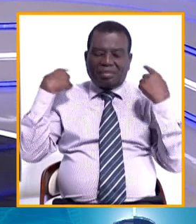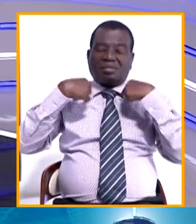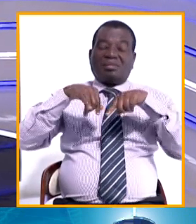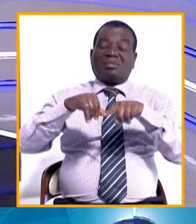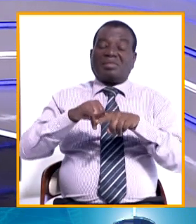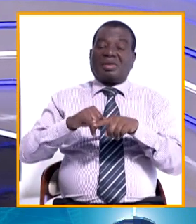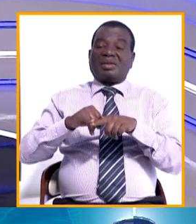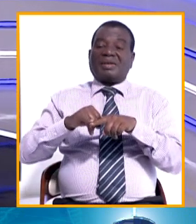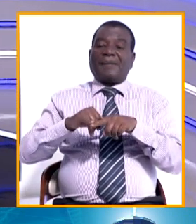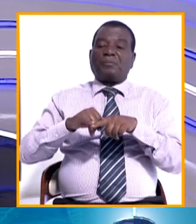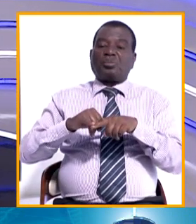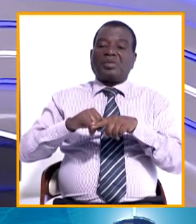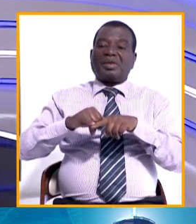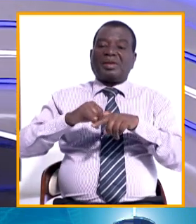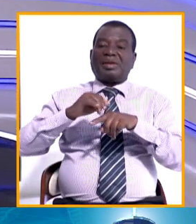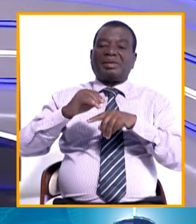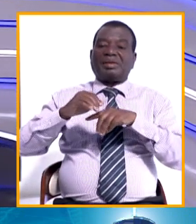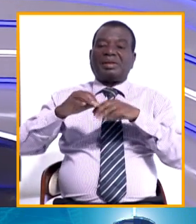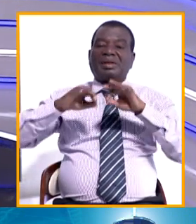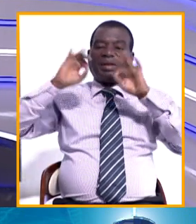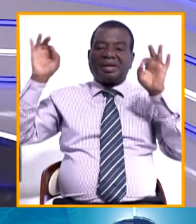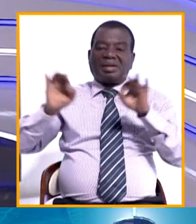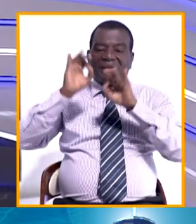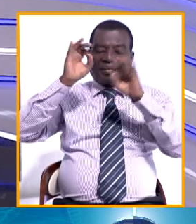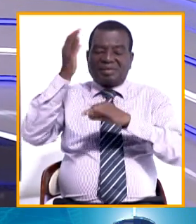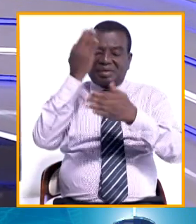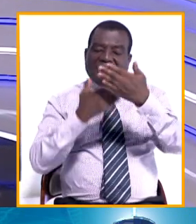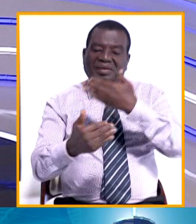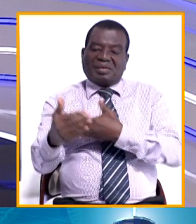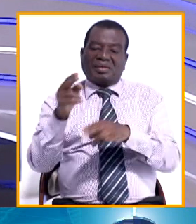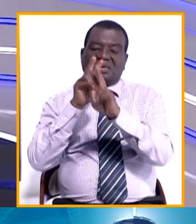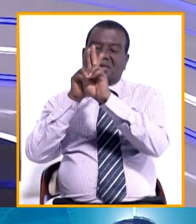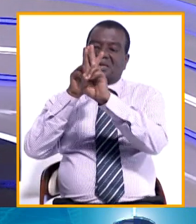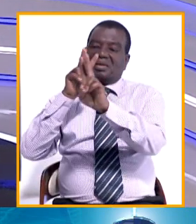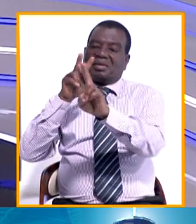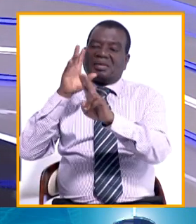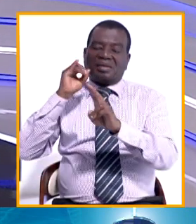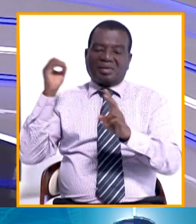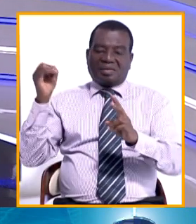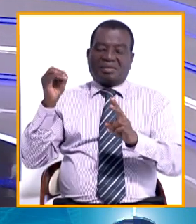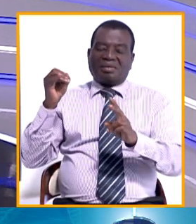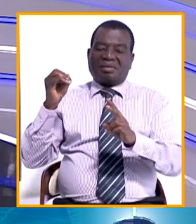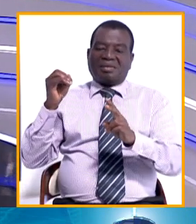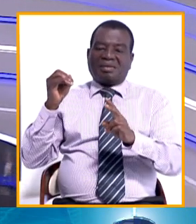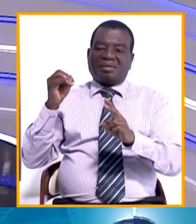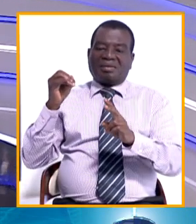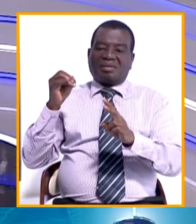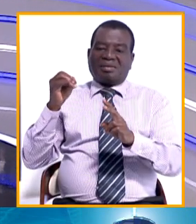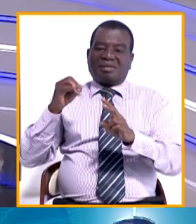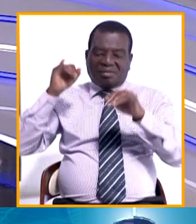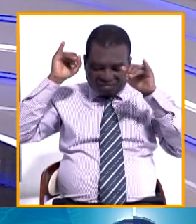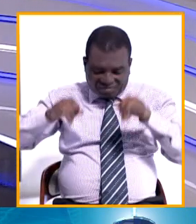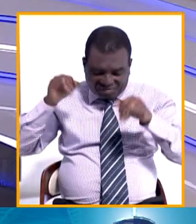l'occasion du Mauloud, la commémoration de la naissance du prophète de l'islam. Quel est donc le sens de cette fête que